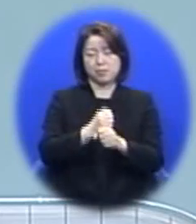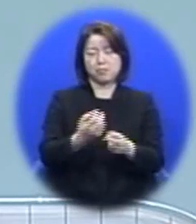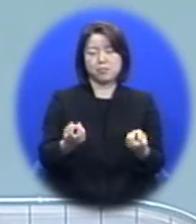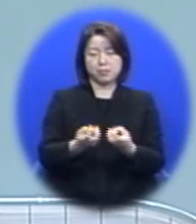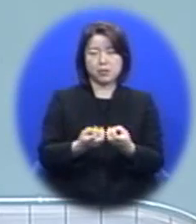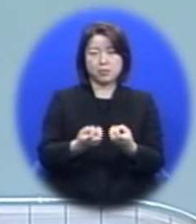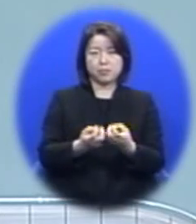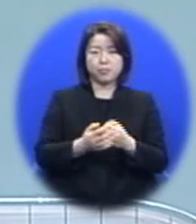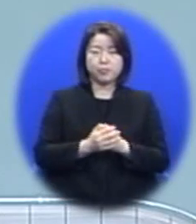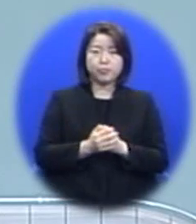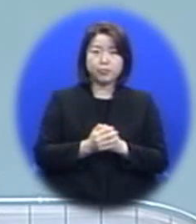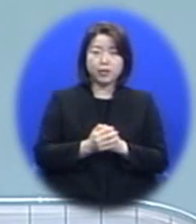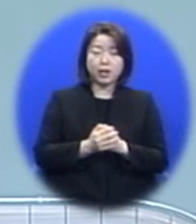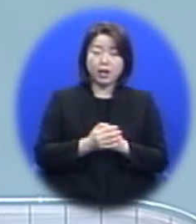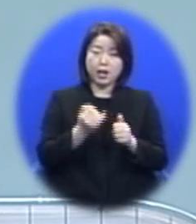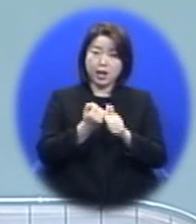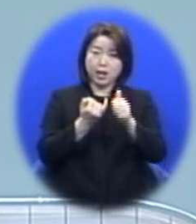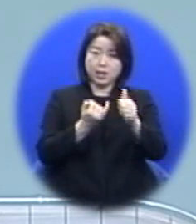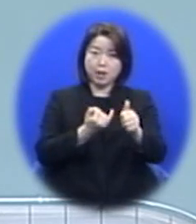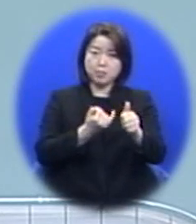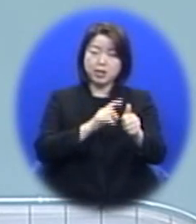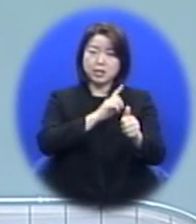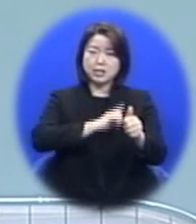남자의 가장 치명적인 상처는